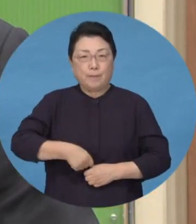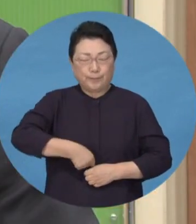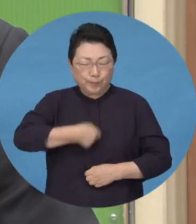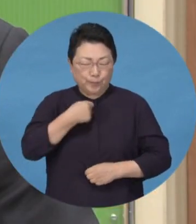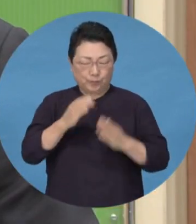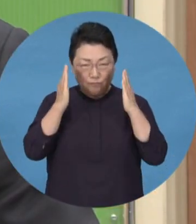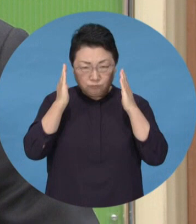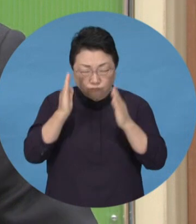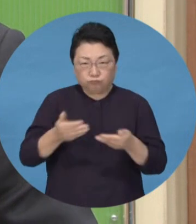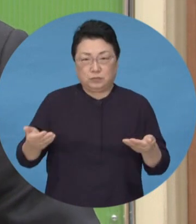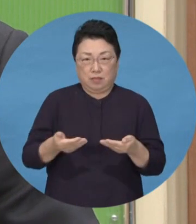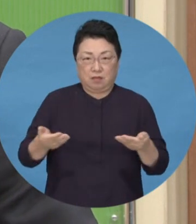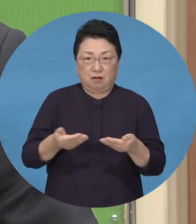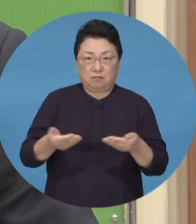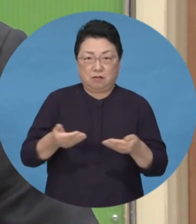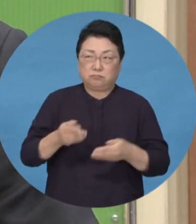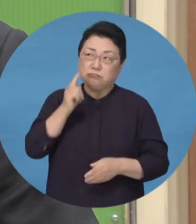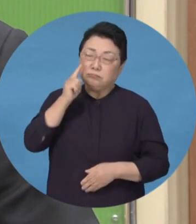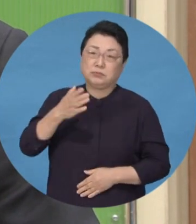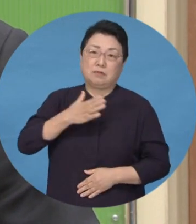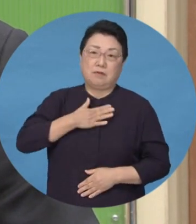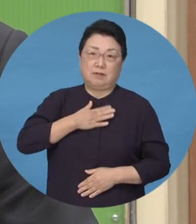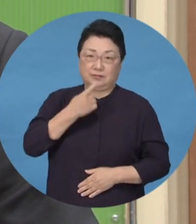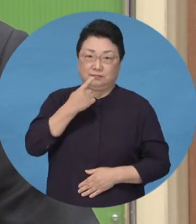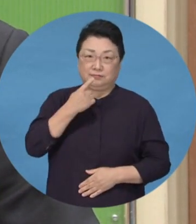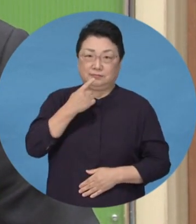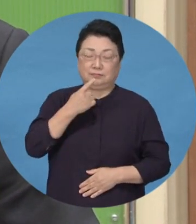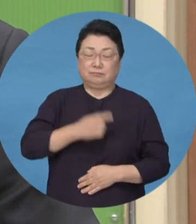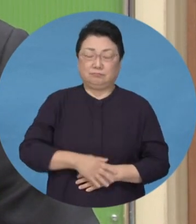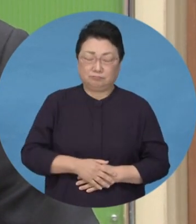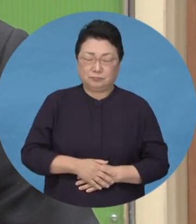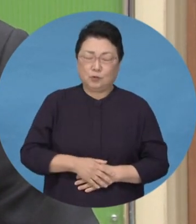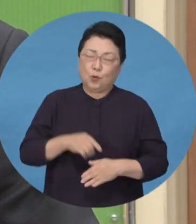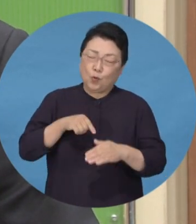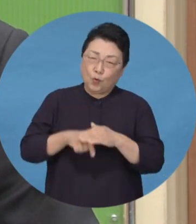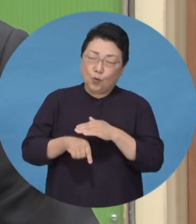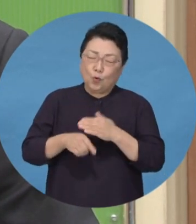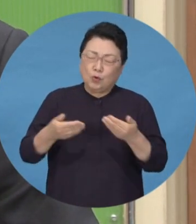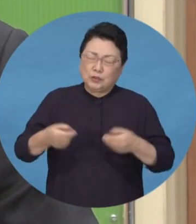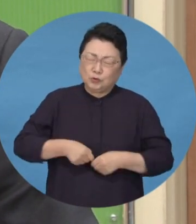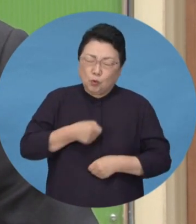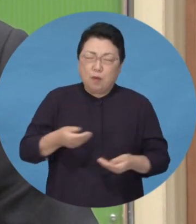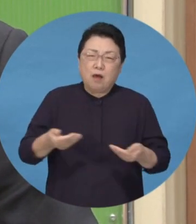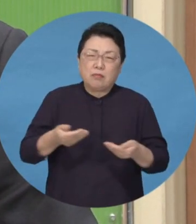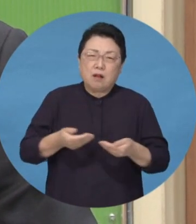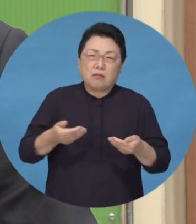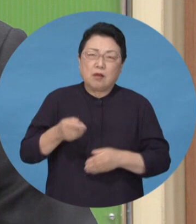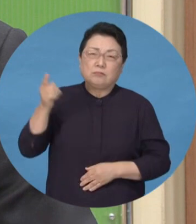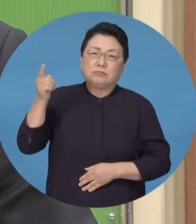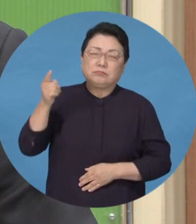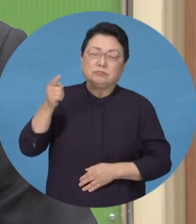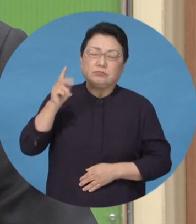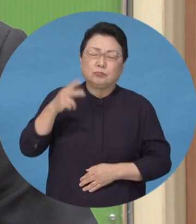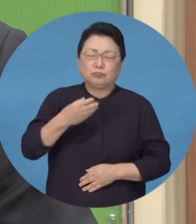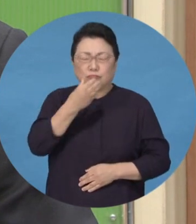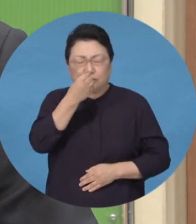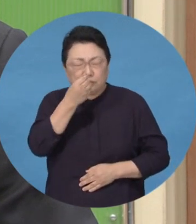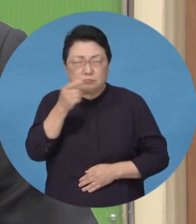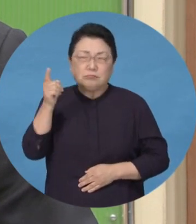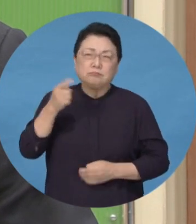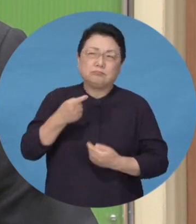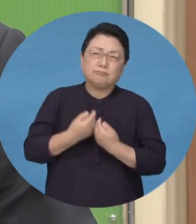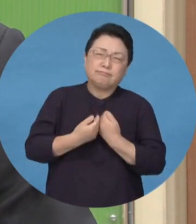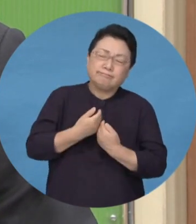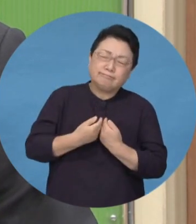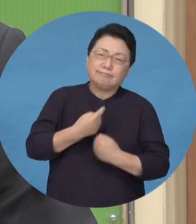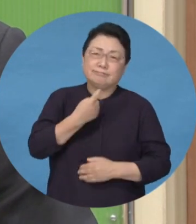働いっていたのは子供にも合よく見えたところでその一生懸命普通あの働いてる人がなんでそんな肩身の